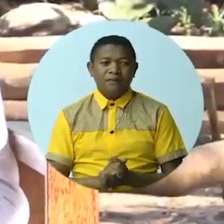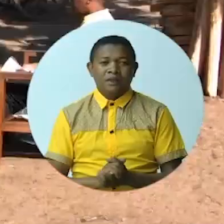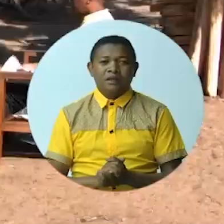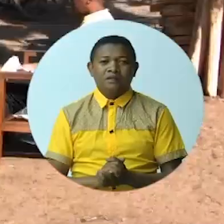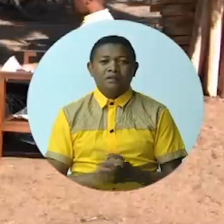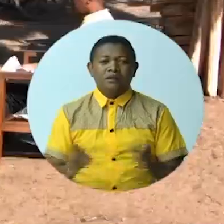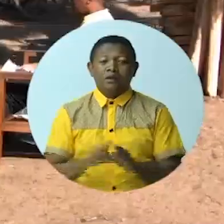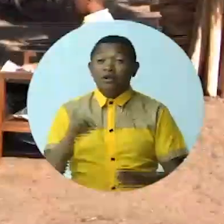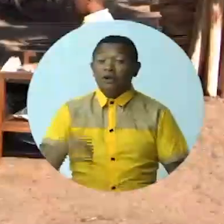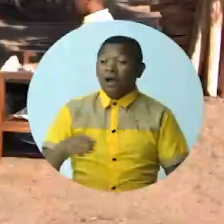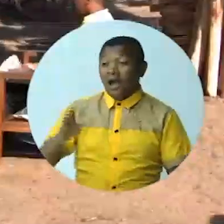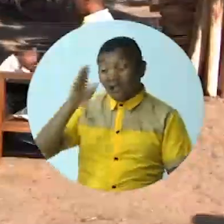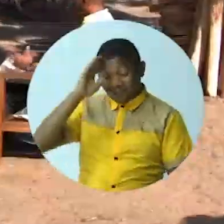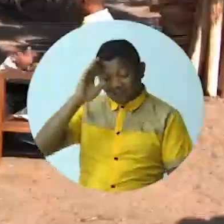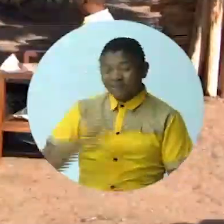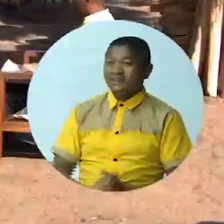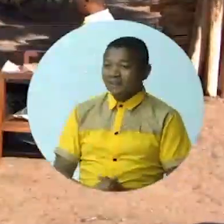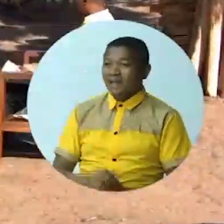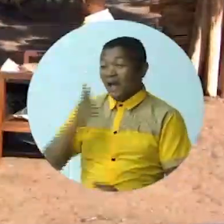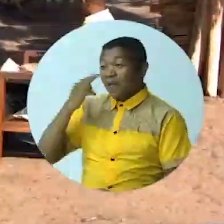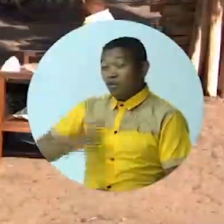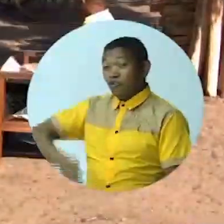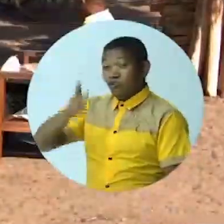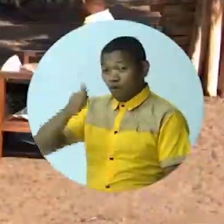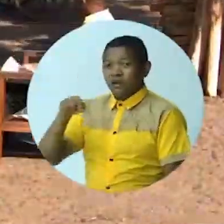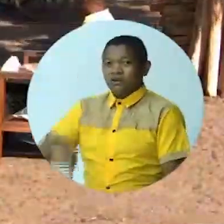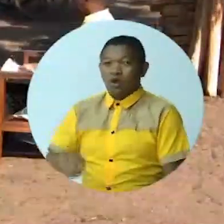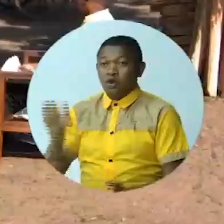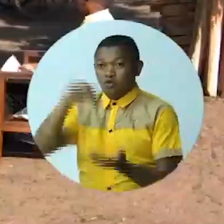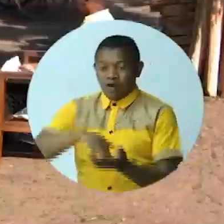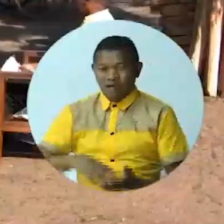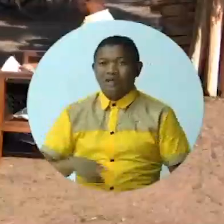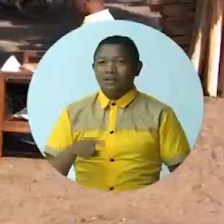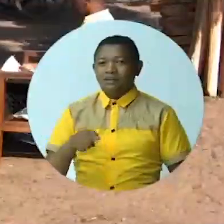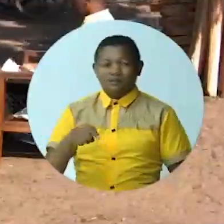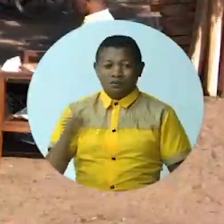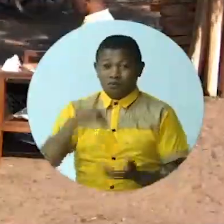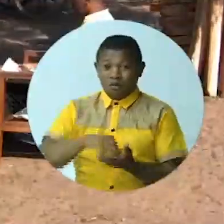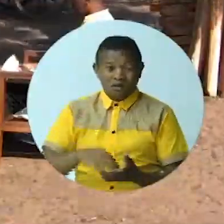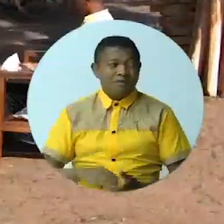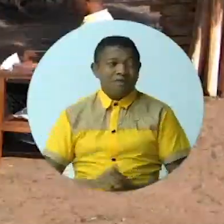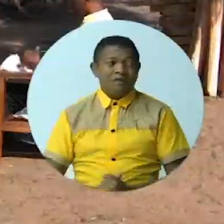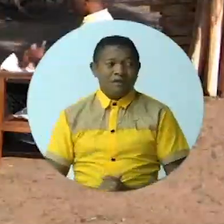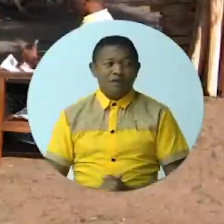nankatianao andriamatao filoha dia mitokana n'la faro malagasy zay ataoko hoe